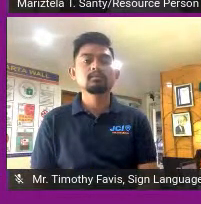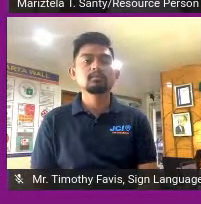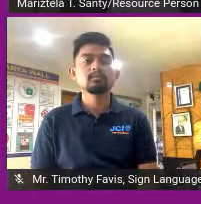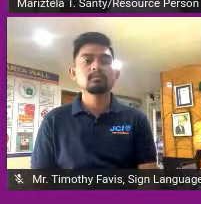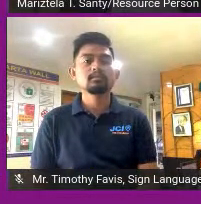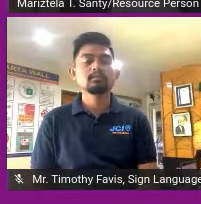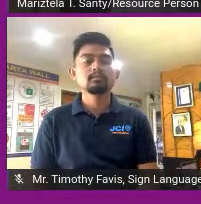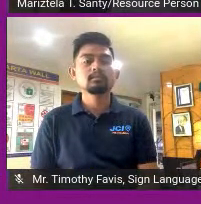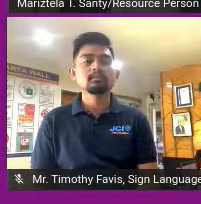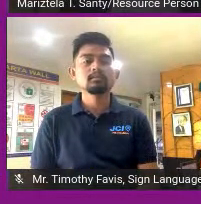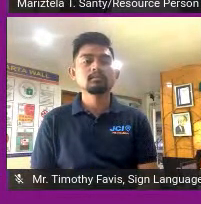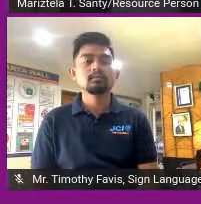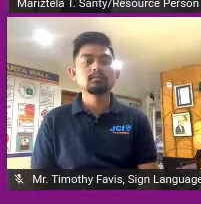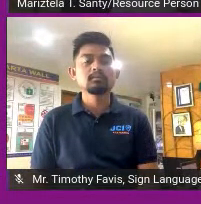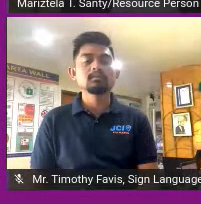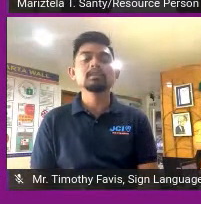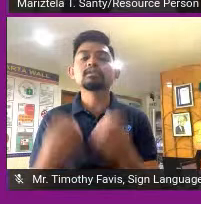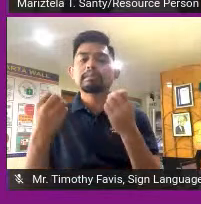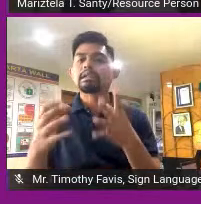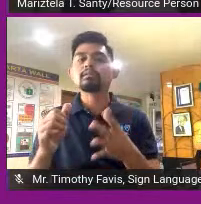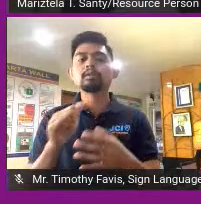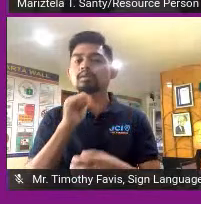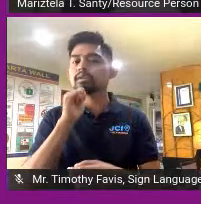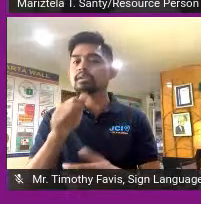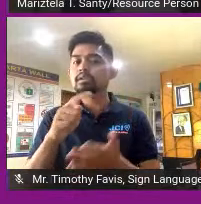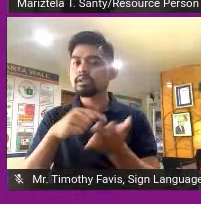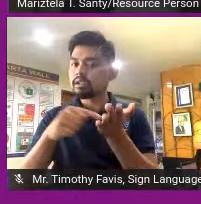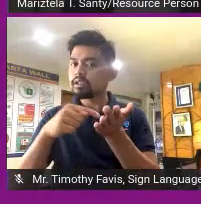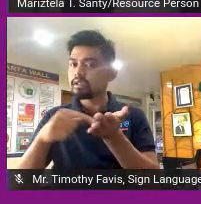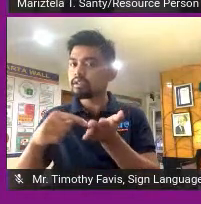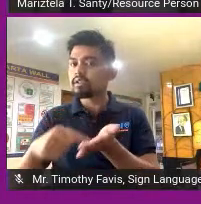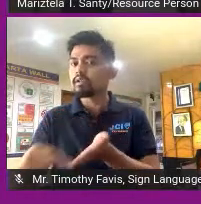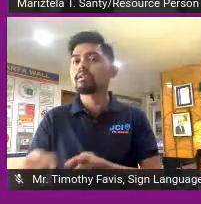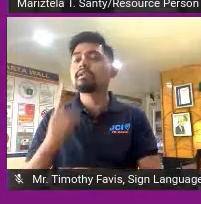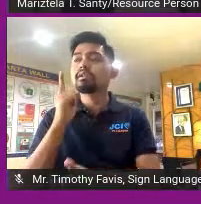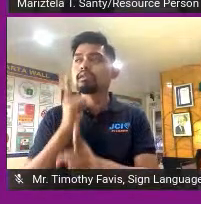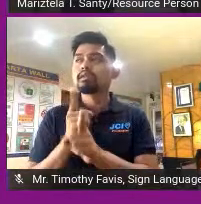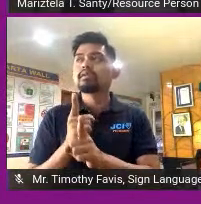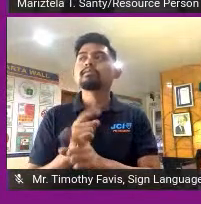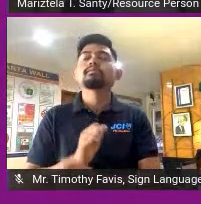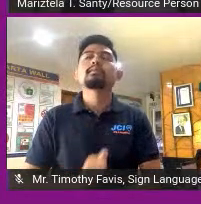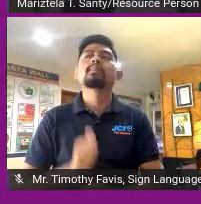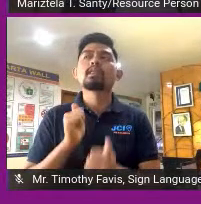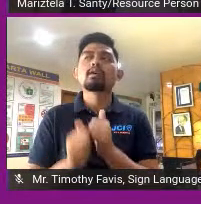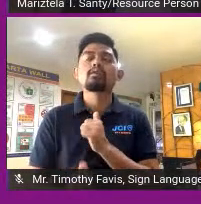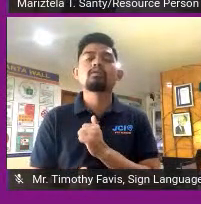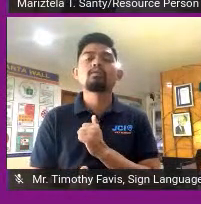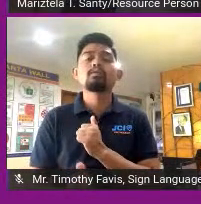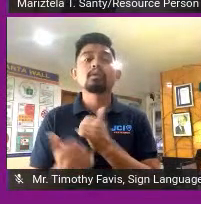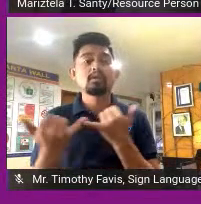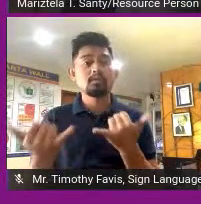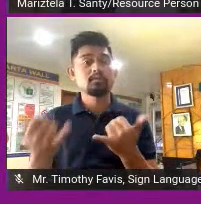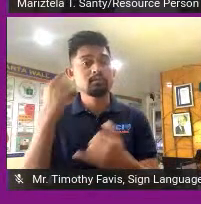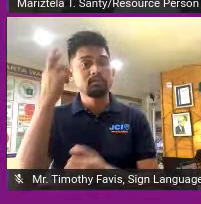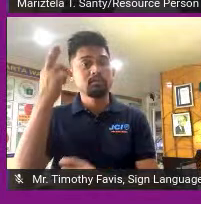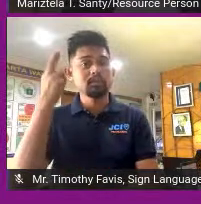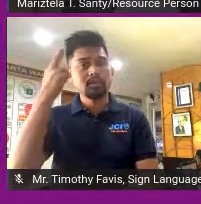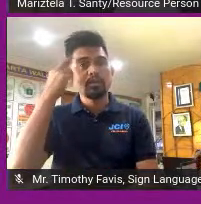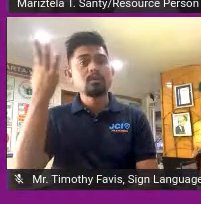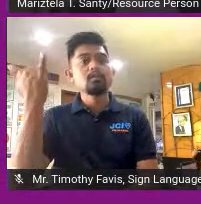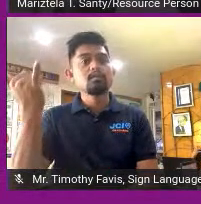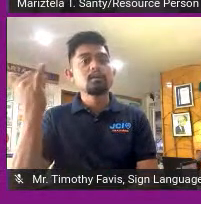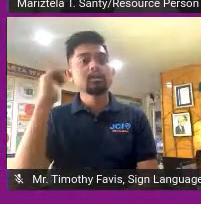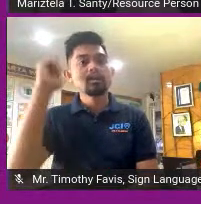ang hindi na re-record, hindi na kokorek. Kaya this is one of the reasons why